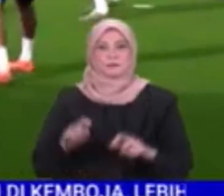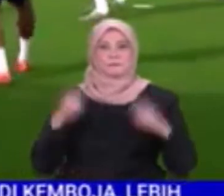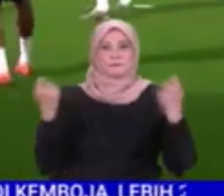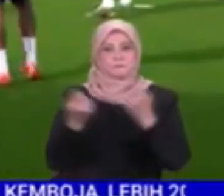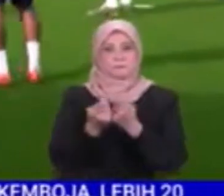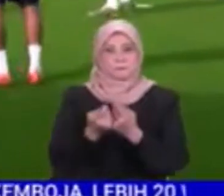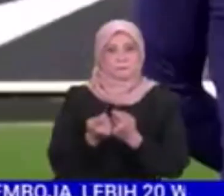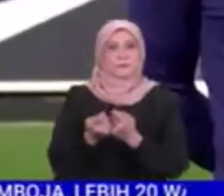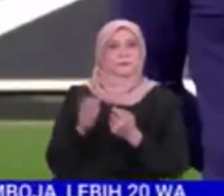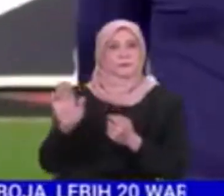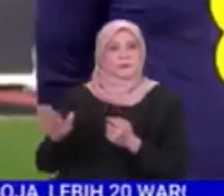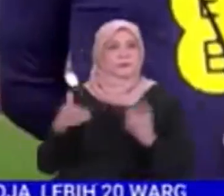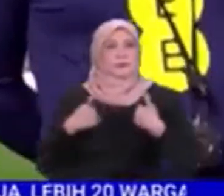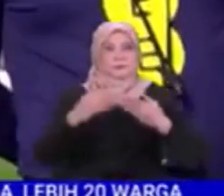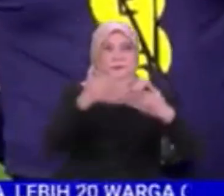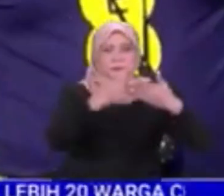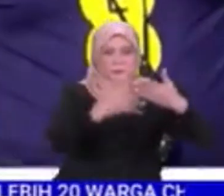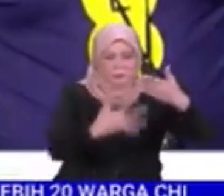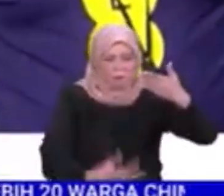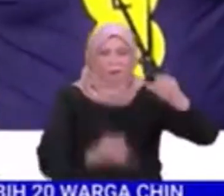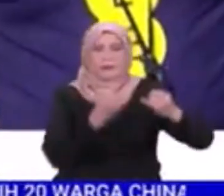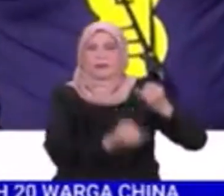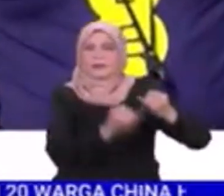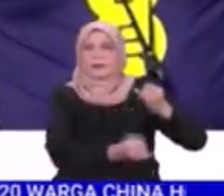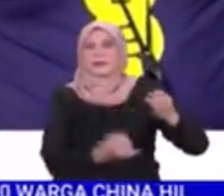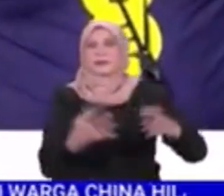Birds itu berada di tanggal